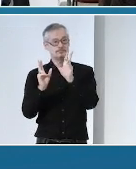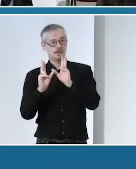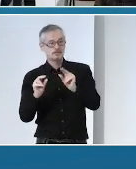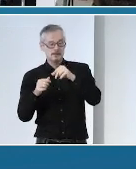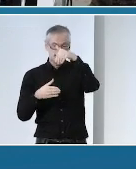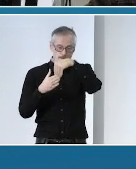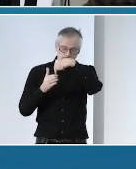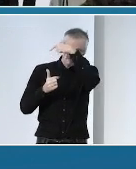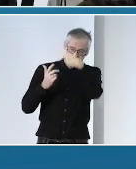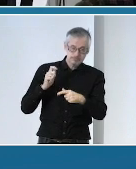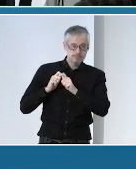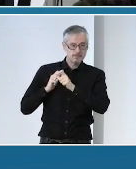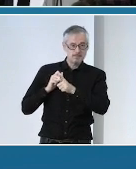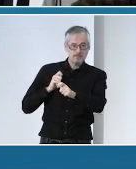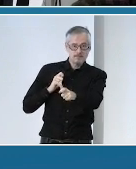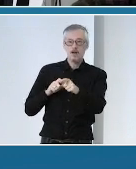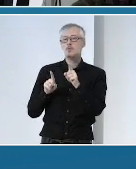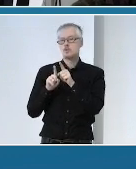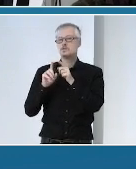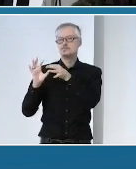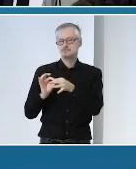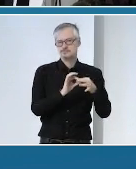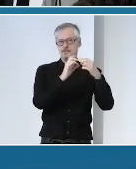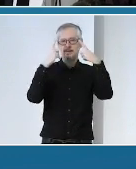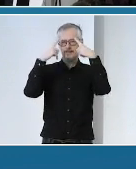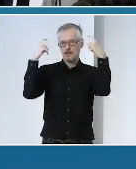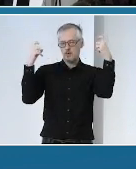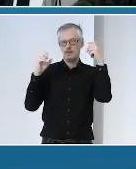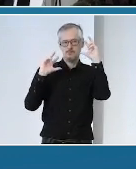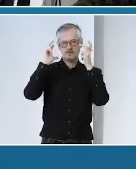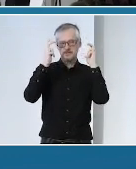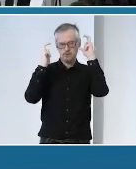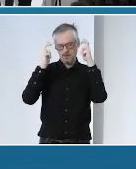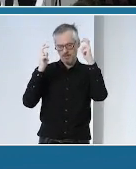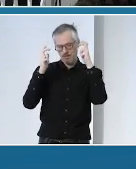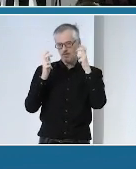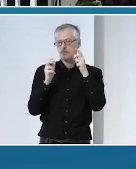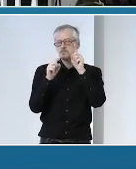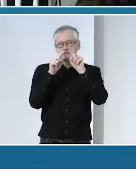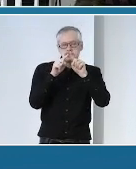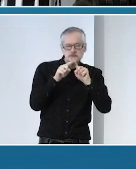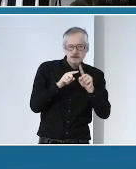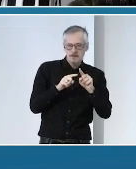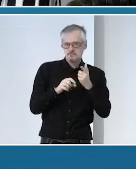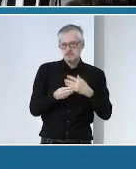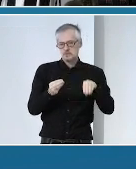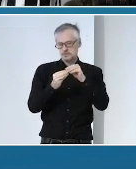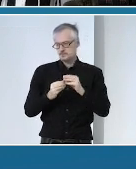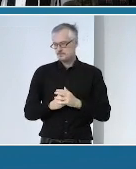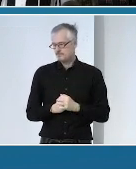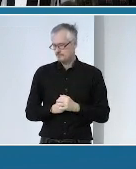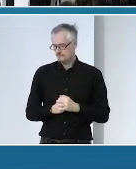vous expliquer un peu de théorie aussi sur l'atteinte vestibulaire. Donc je laisse la parole à Elisabeth Lasserre et Claire Pourcelot. J'aurais aimé